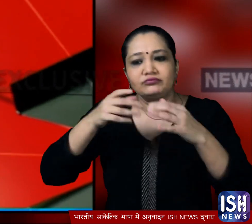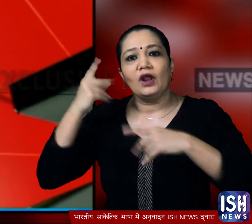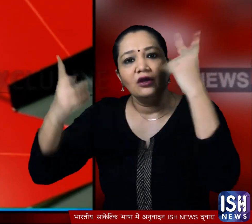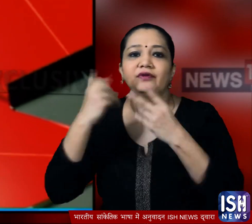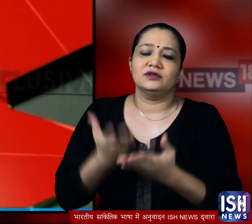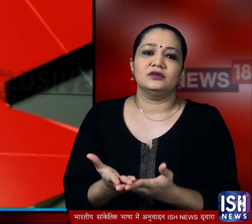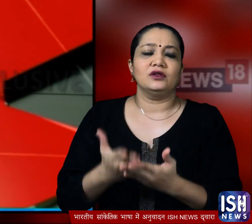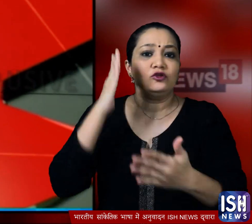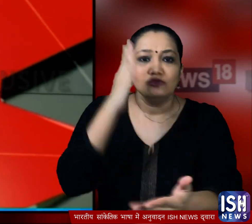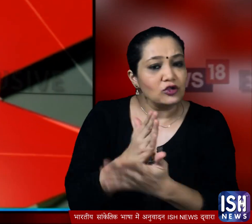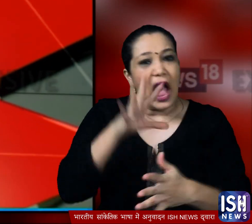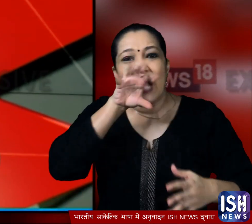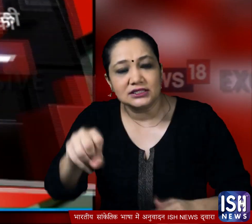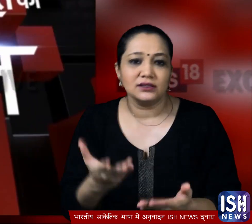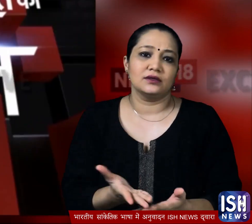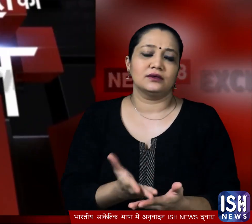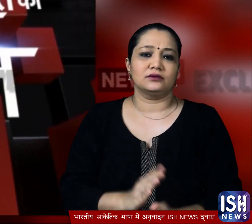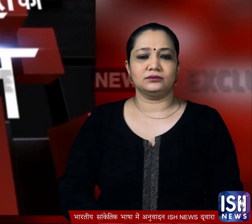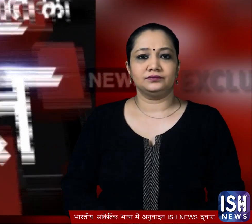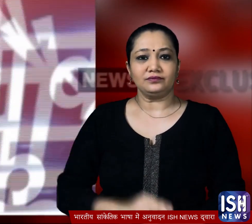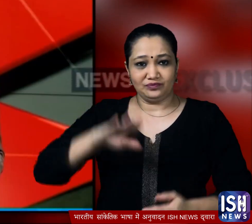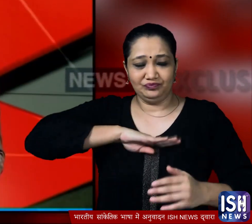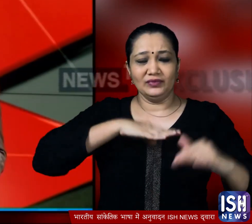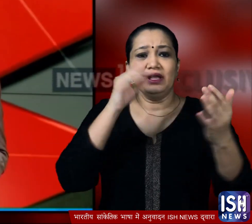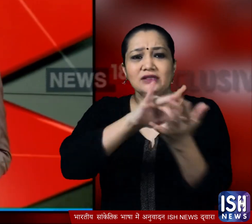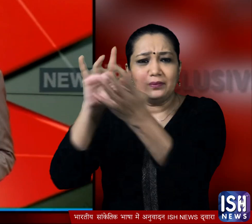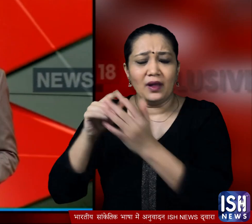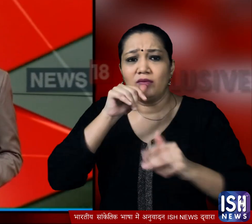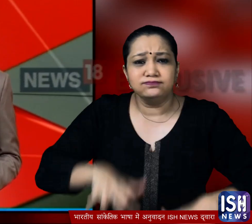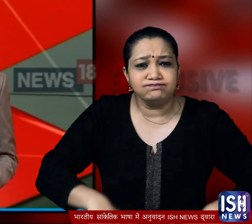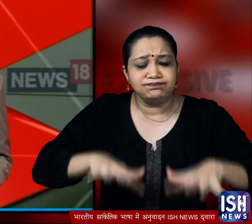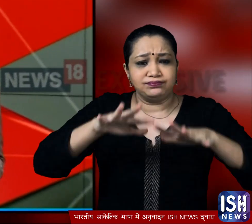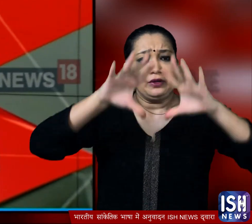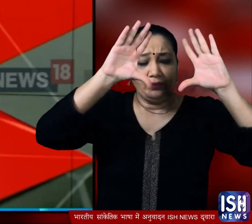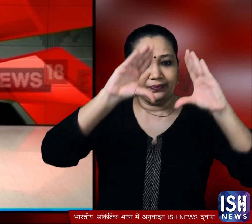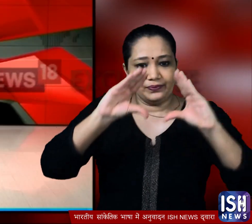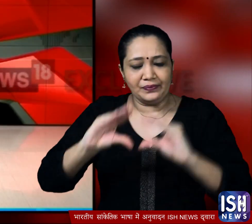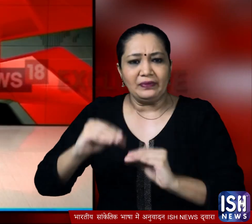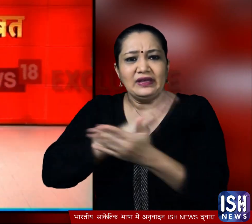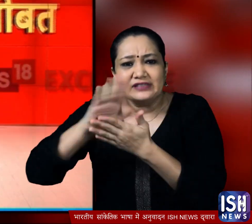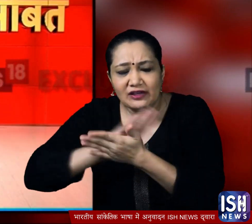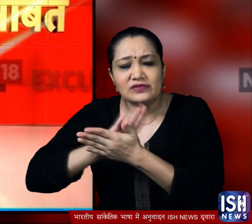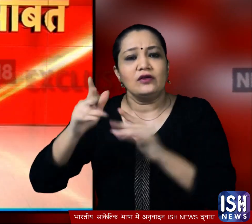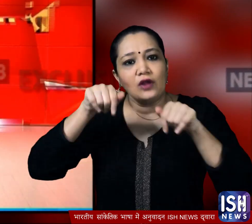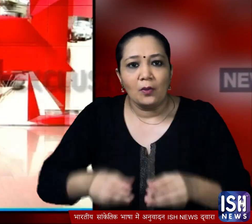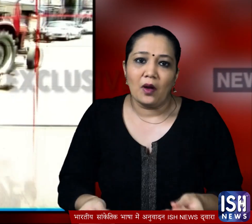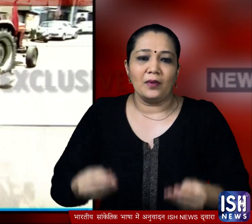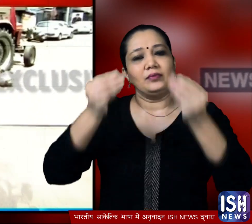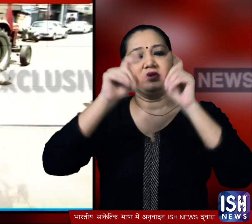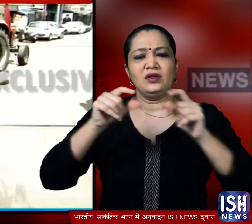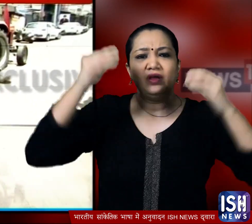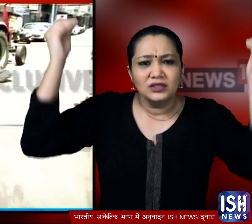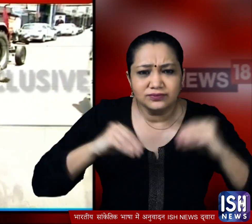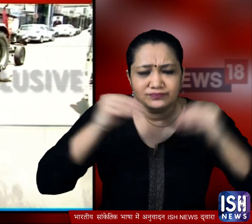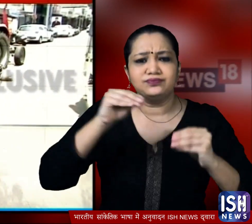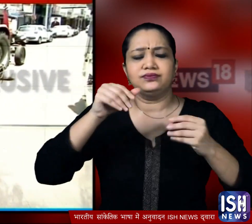में टहल रहे हैं और रोकने पर काट खाने को दौड़ते हैं। महाराष्ट्र के कुछ जिलों में बाढ़ का पानी घटने के बाद साफ सफाई के काम ने जोर पकड़ लिया। भारी